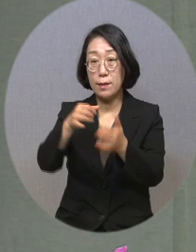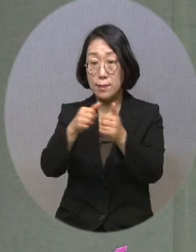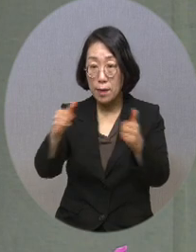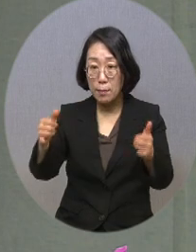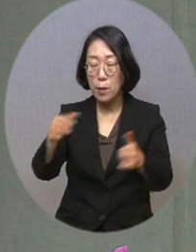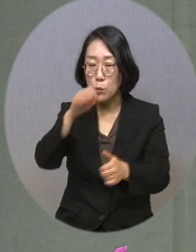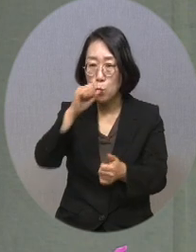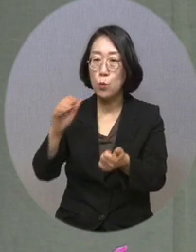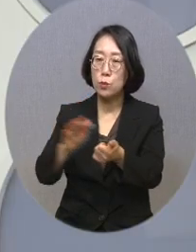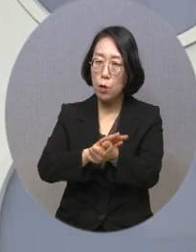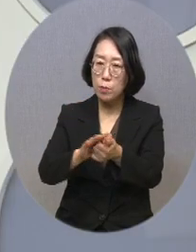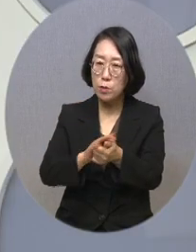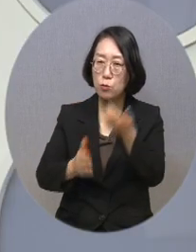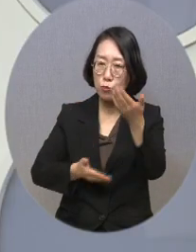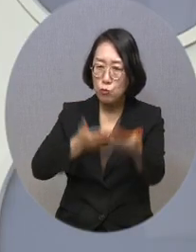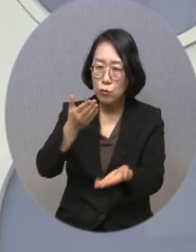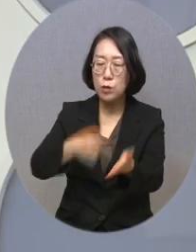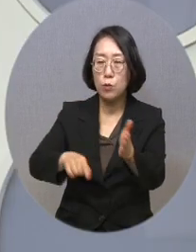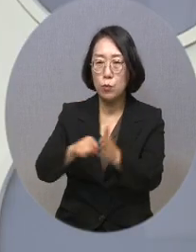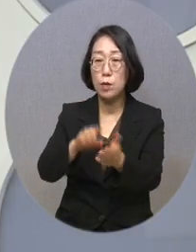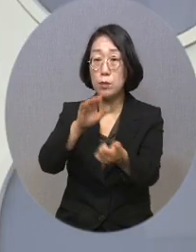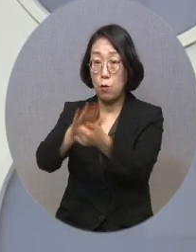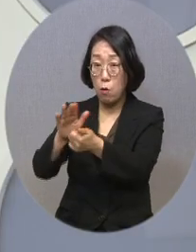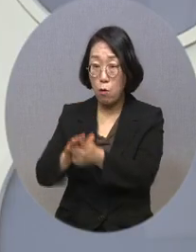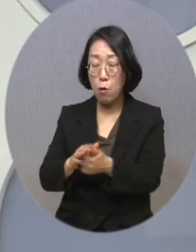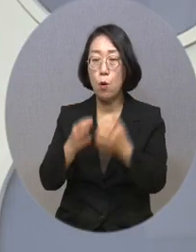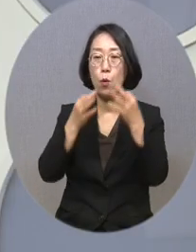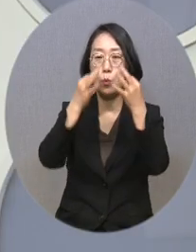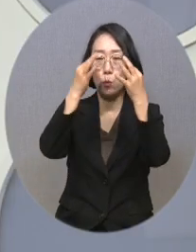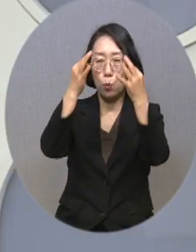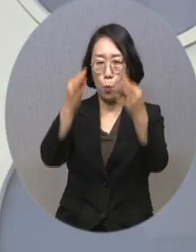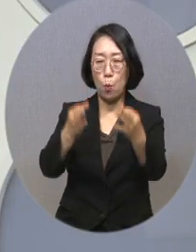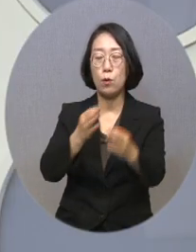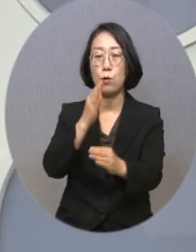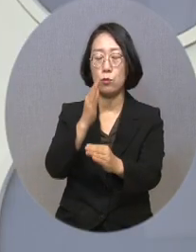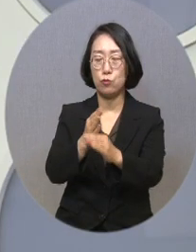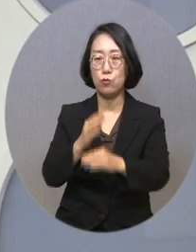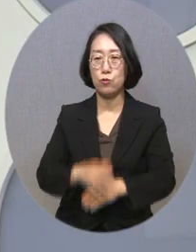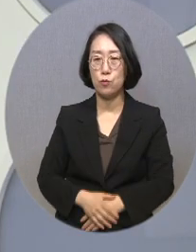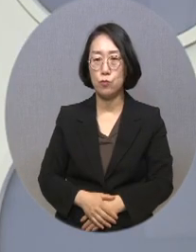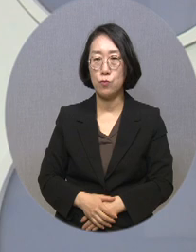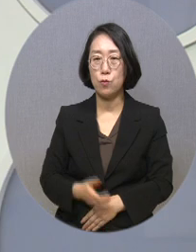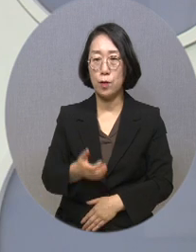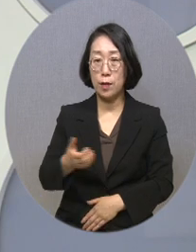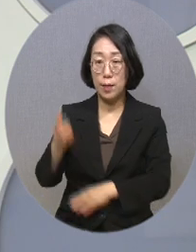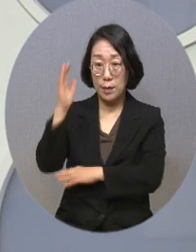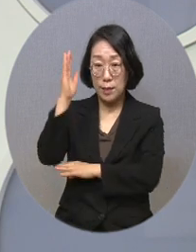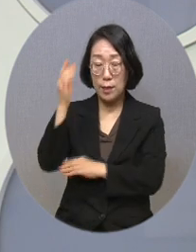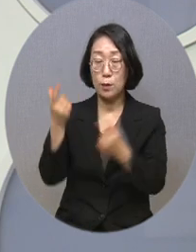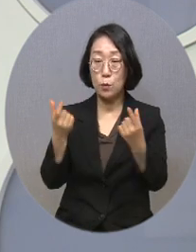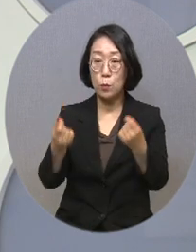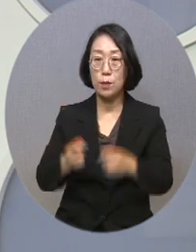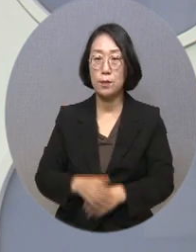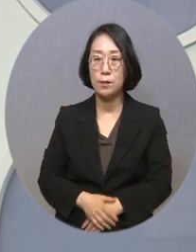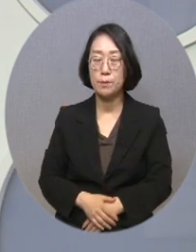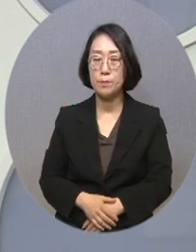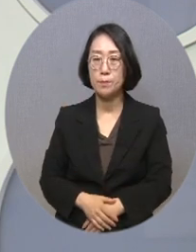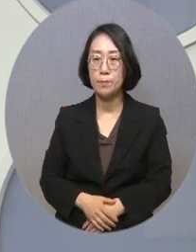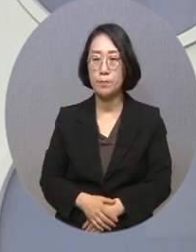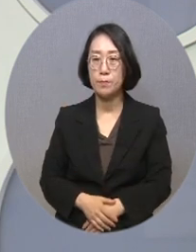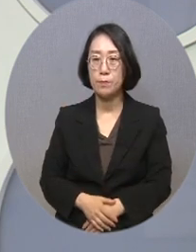제공하려고 네. 부단히 지금 저 노력을 하고 이렇게 있습니다. 그래서 아까 잠깐 말씀드렸듯이 이제